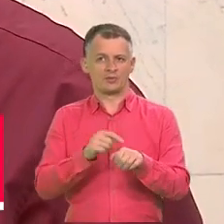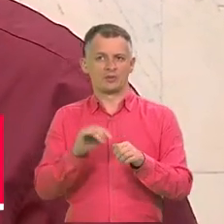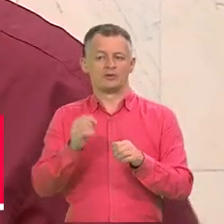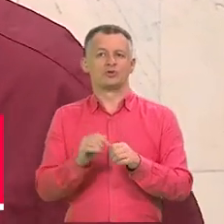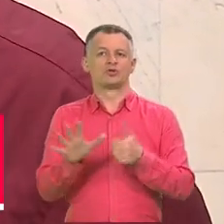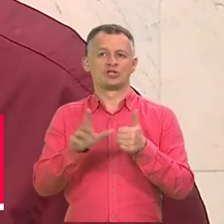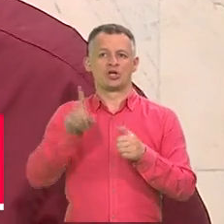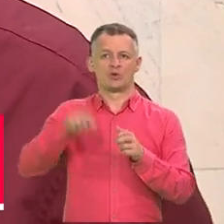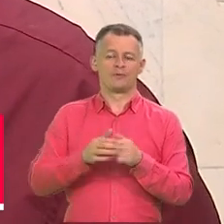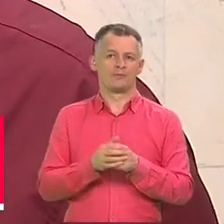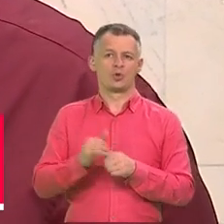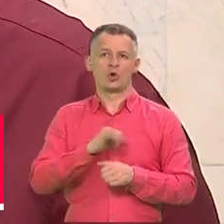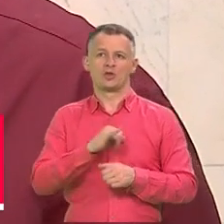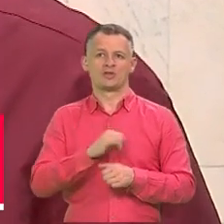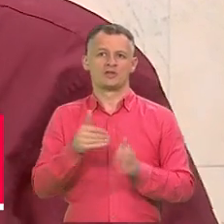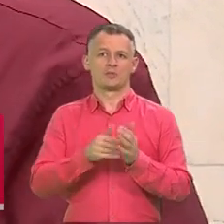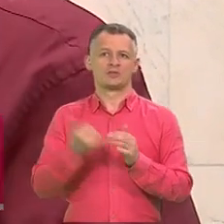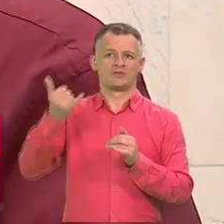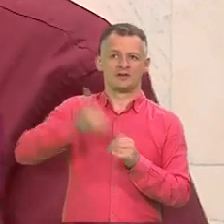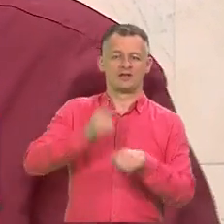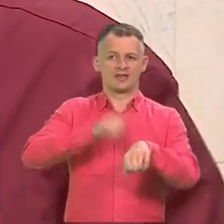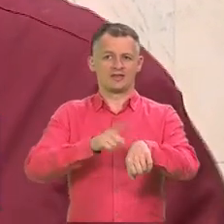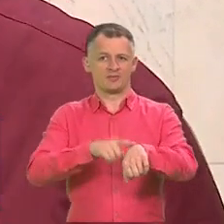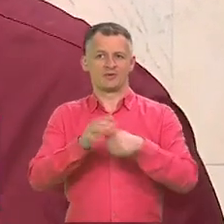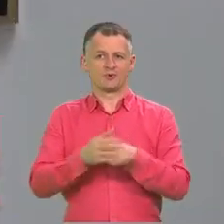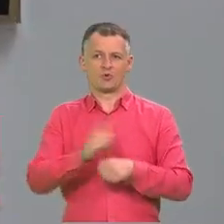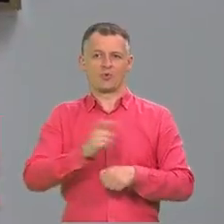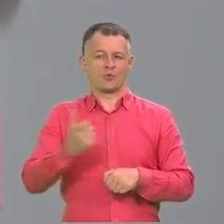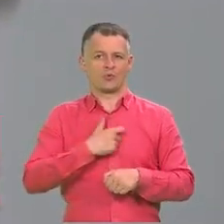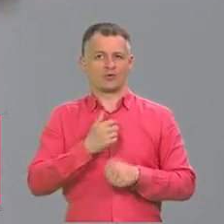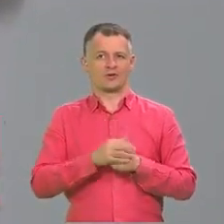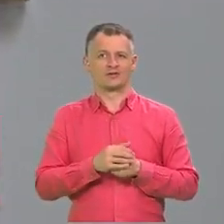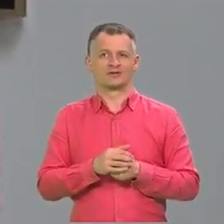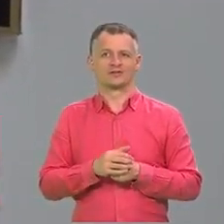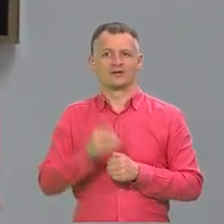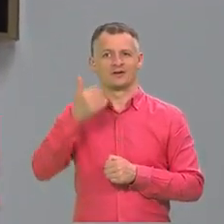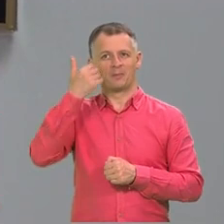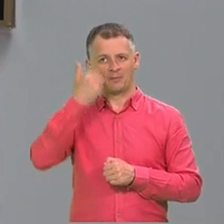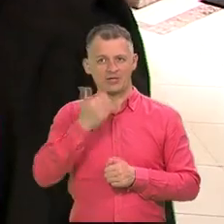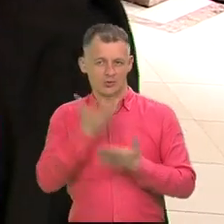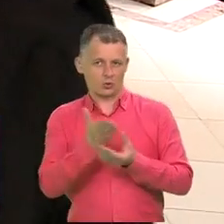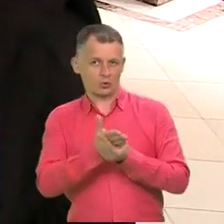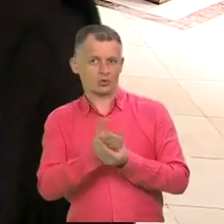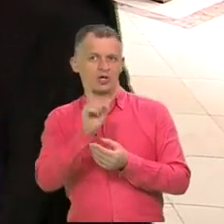termene, indiferent dacă este sau nu grevă. Adică nu poți să riști dosarul clientului. Această grevă este în defavoarea și